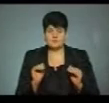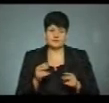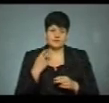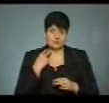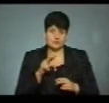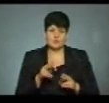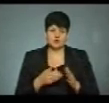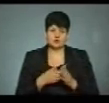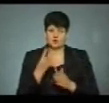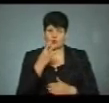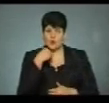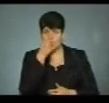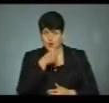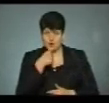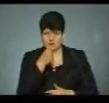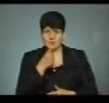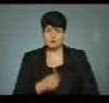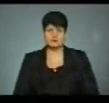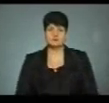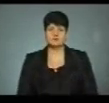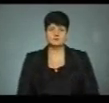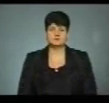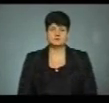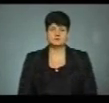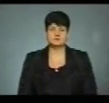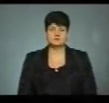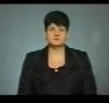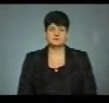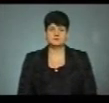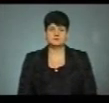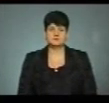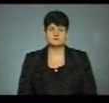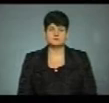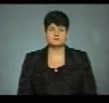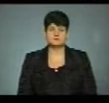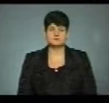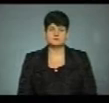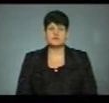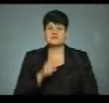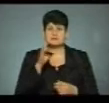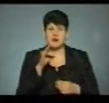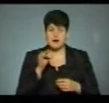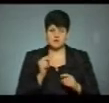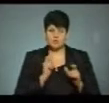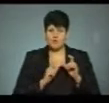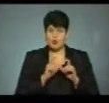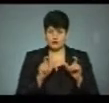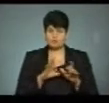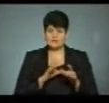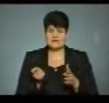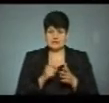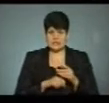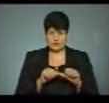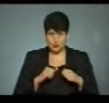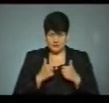років. Анастасія Чечко, Андрій Прокопів. Новини на Суспільному. Тернопільщина. У Збаразькому коледжі відбулася закрита комісія з